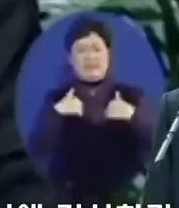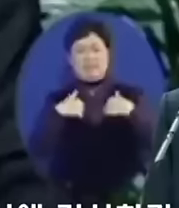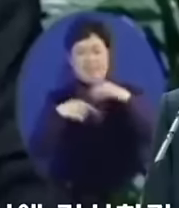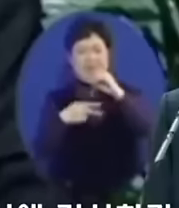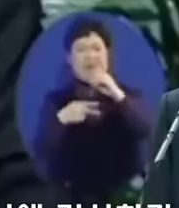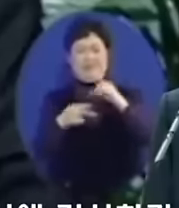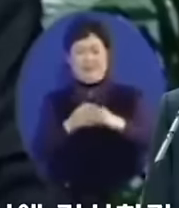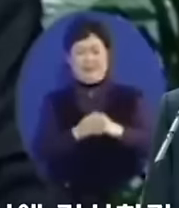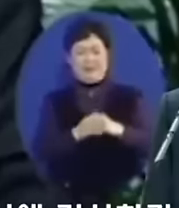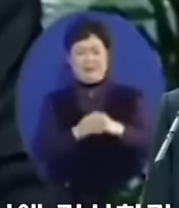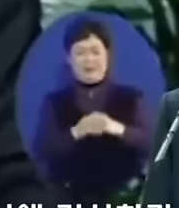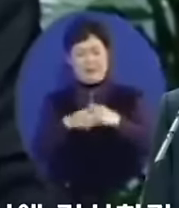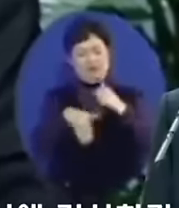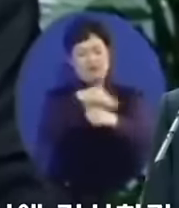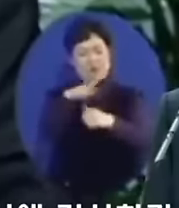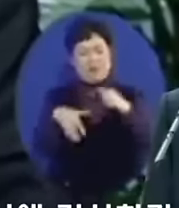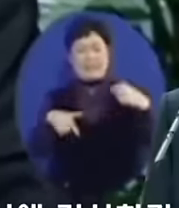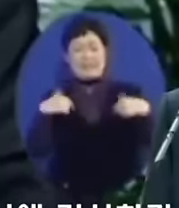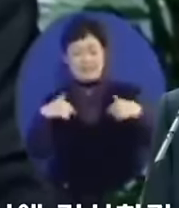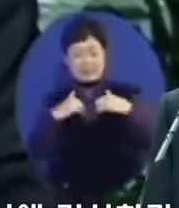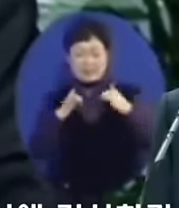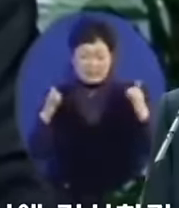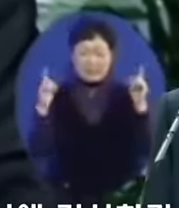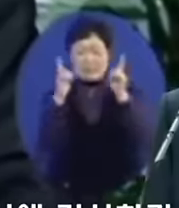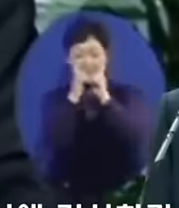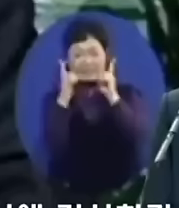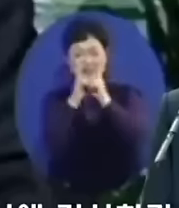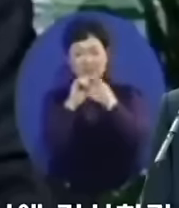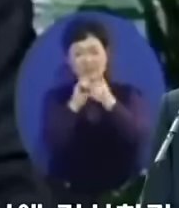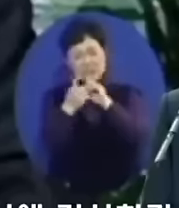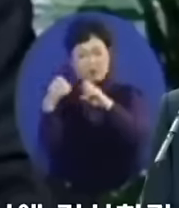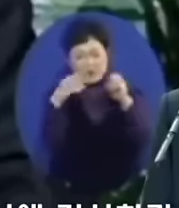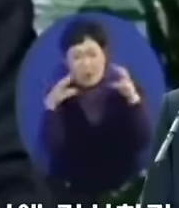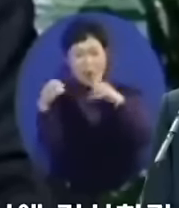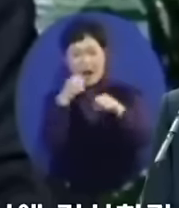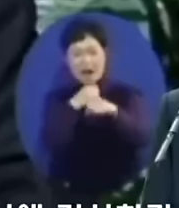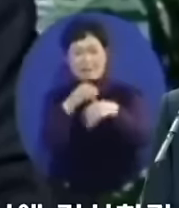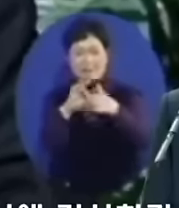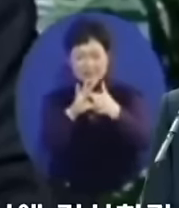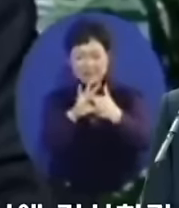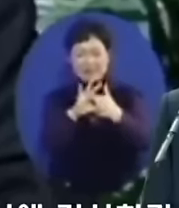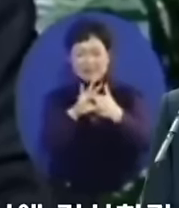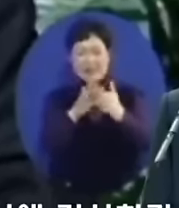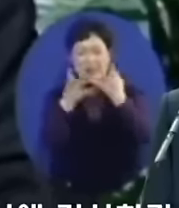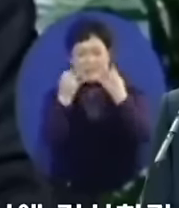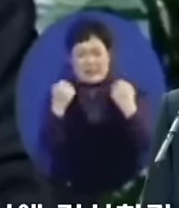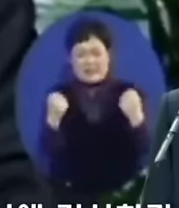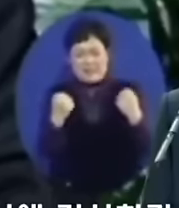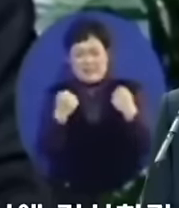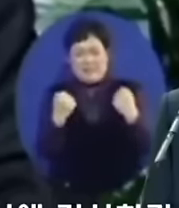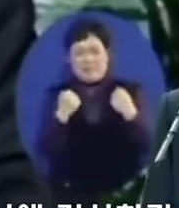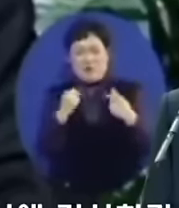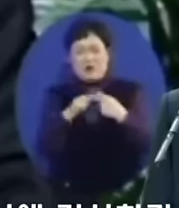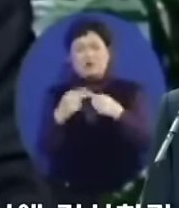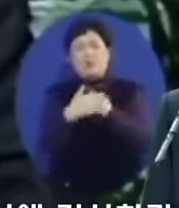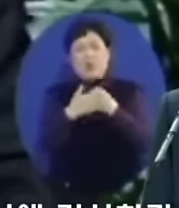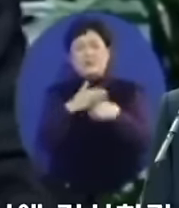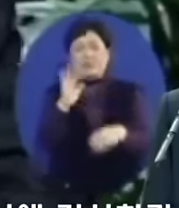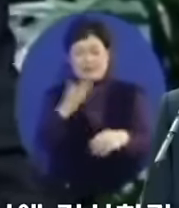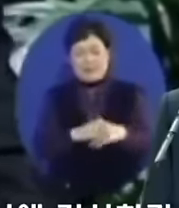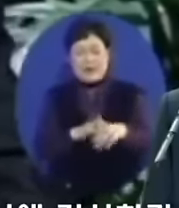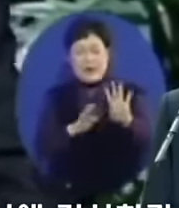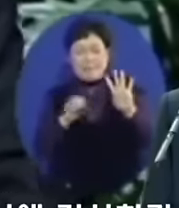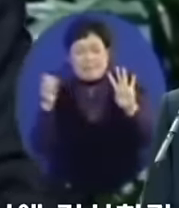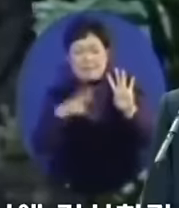것입니다. 내 주변에 기뻐하는 사람들을 만나서 서로 대화를 나누면 많은 힘이 되고 도움이 되는 것입니다.